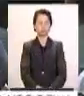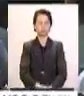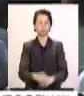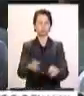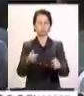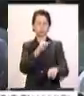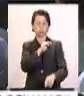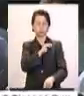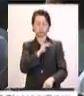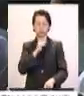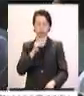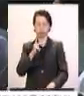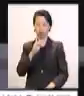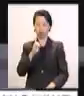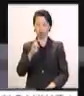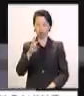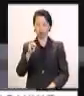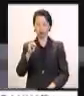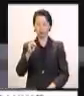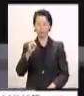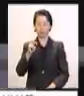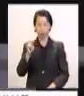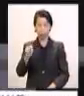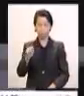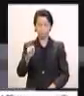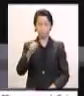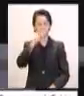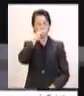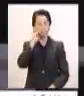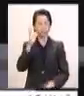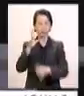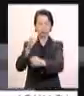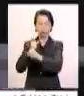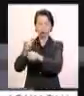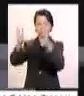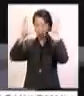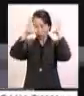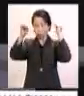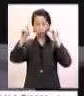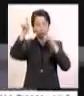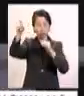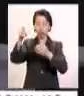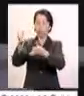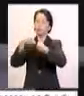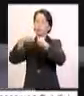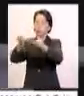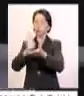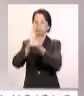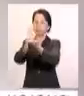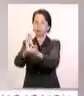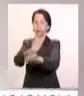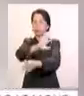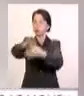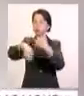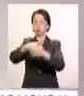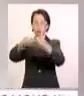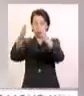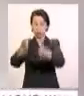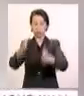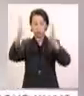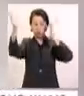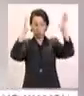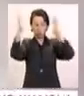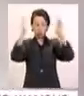Selaku Menteri Dalam Negeri, KDN akan mendapatkan maklumat lengkap daripada kedutaan di sana dan memberikan bantuan kepada semua warga